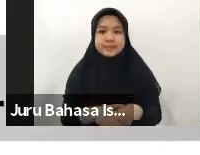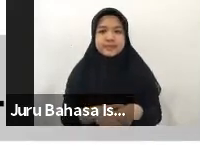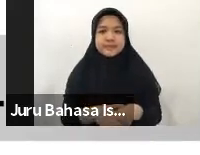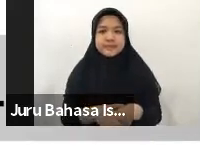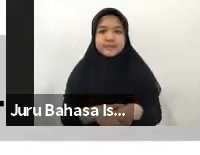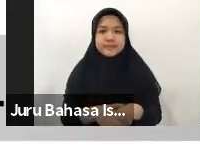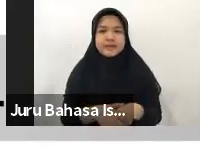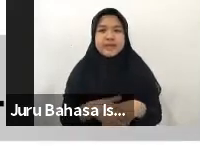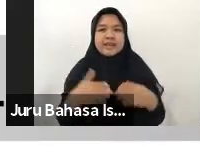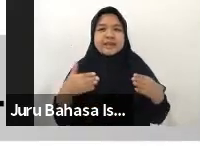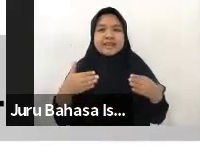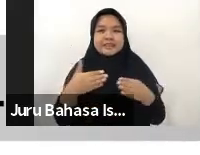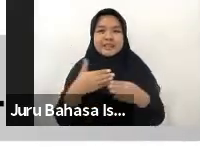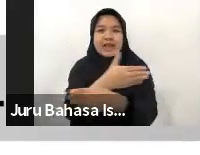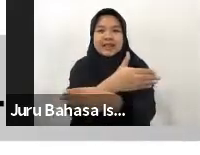Intersectionality. Jadi